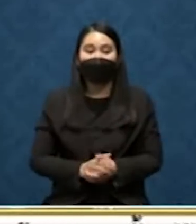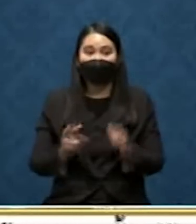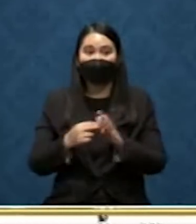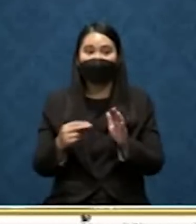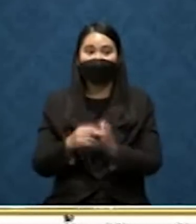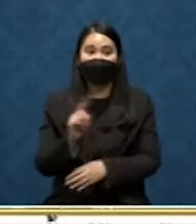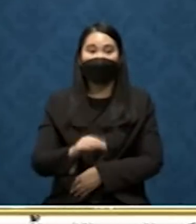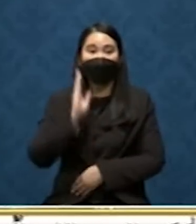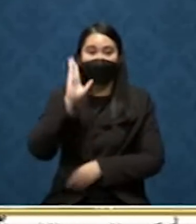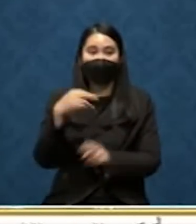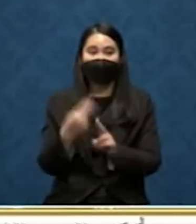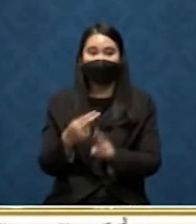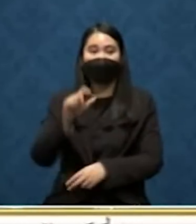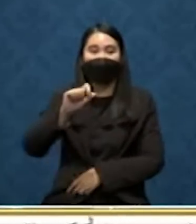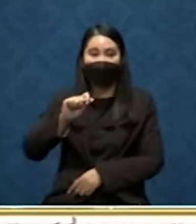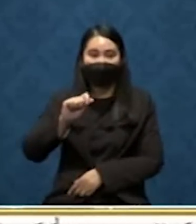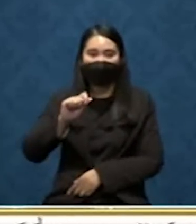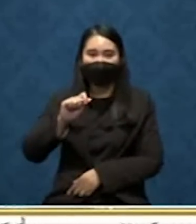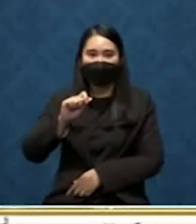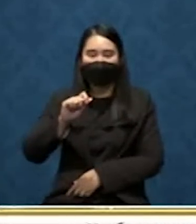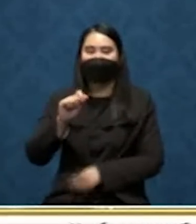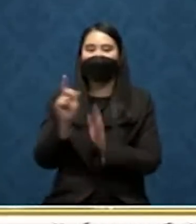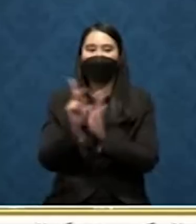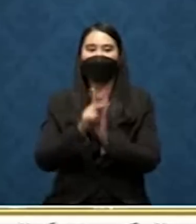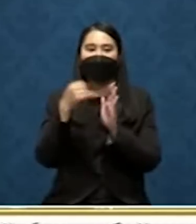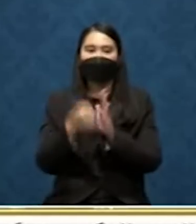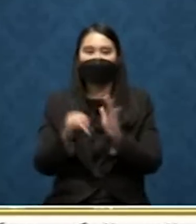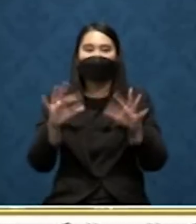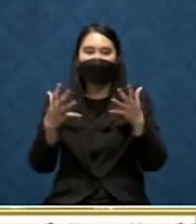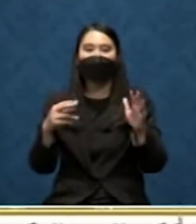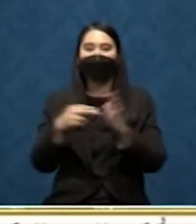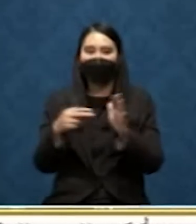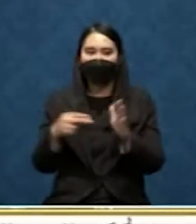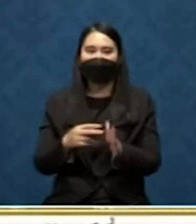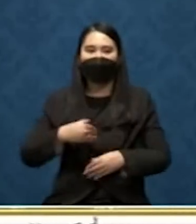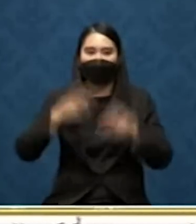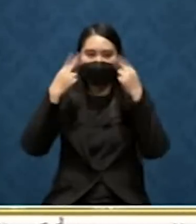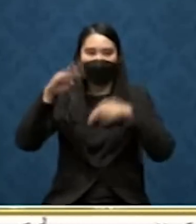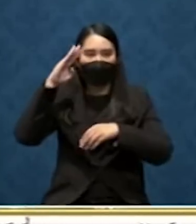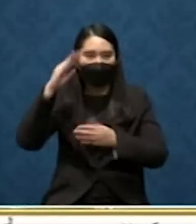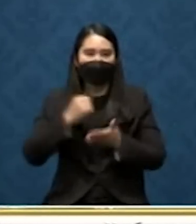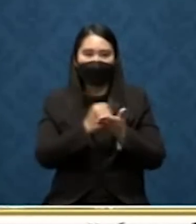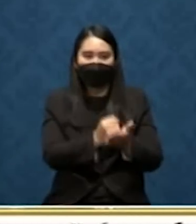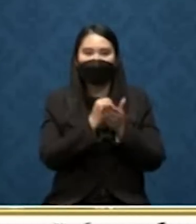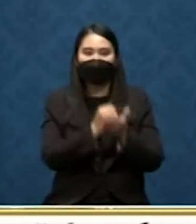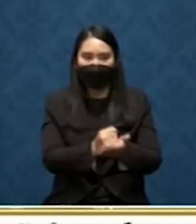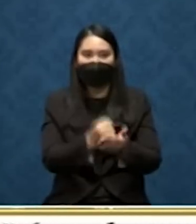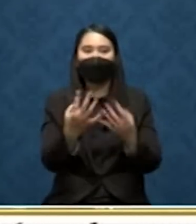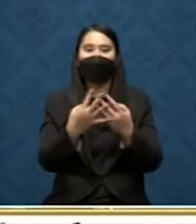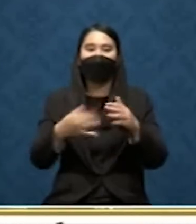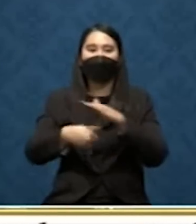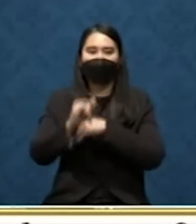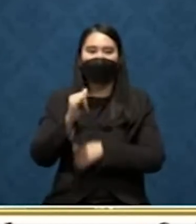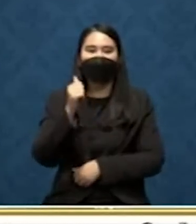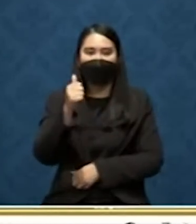อย่างสอวอออ่างยรอด ก็เชื่อมือผลเอกประยุตได้เลยว่าจะต้องหาทางช่วยให้ทุนมนหลดลอดออกมาได้